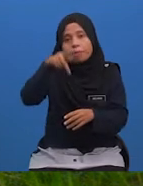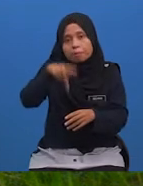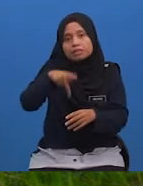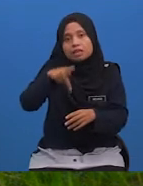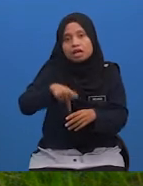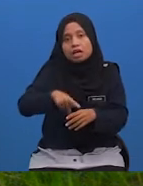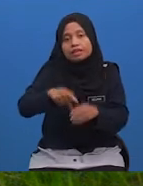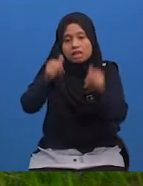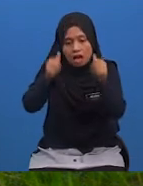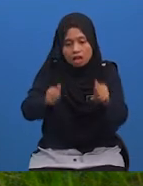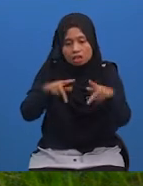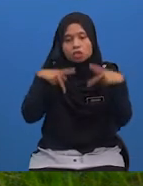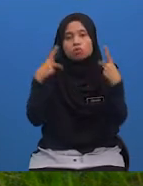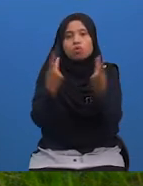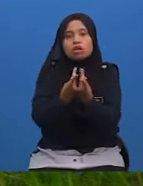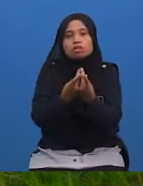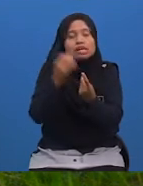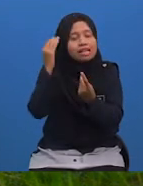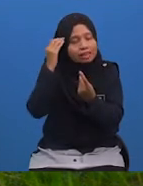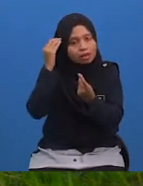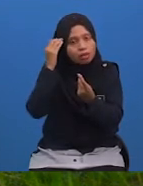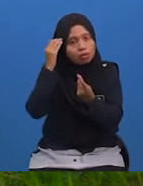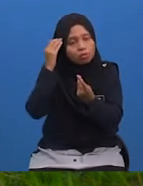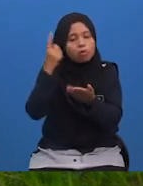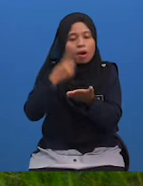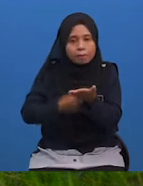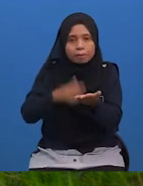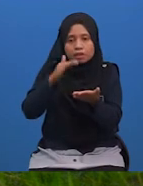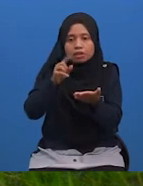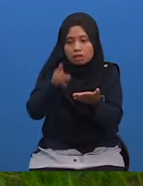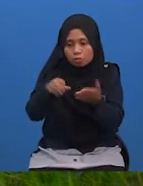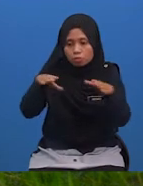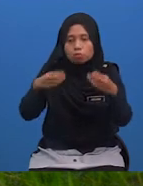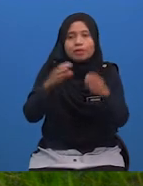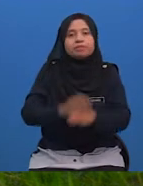Pastikan ahli keluarga mengetahui tindakan kamu.